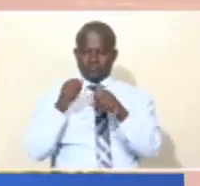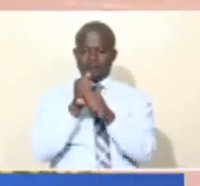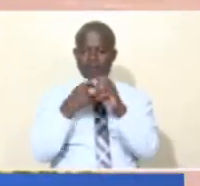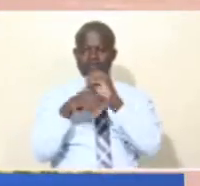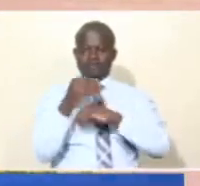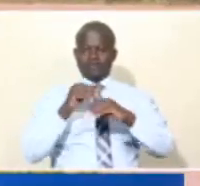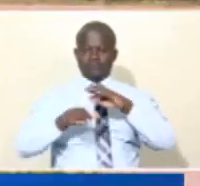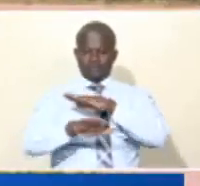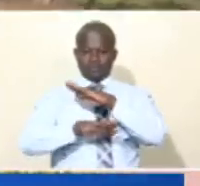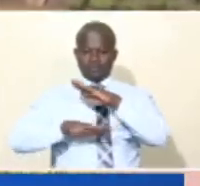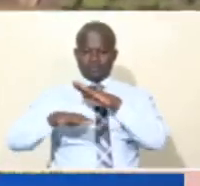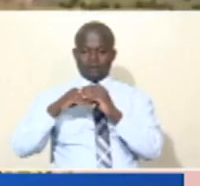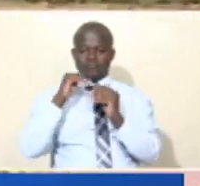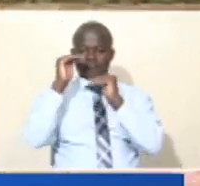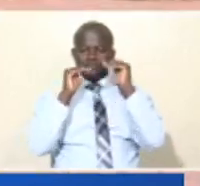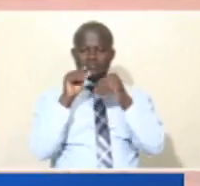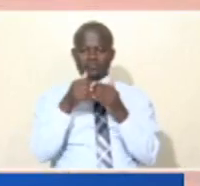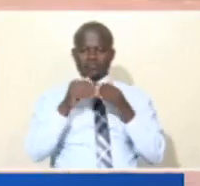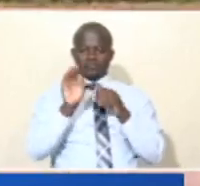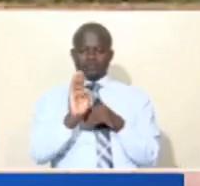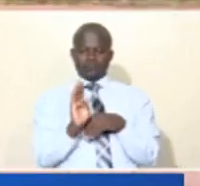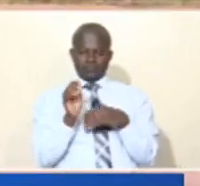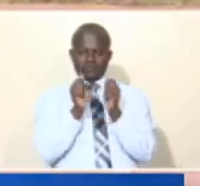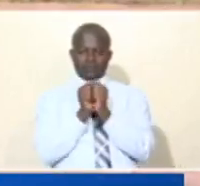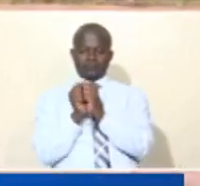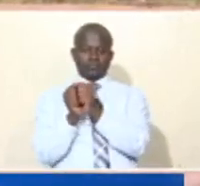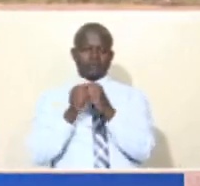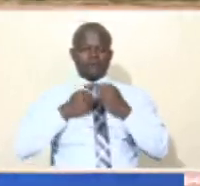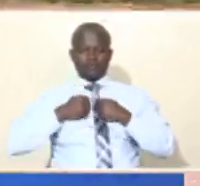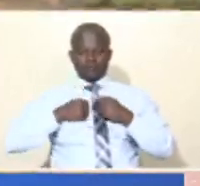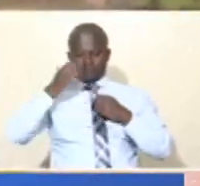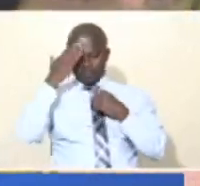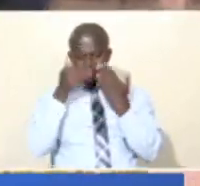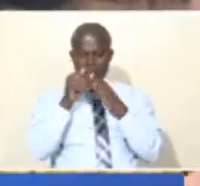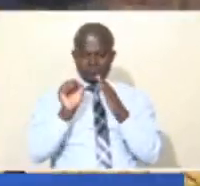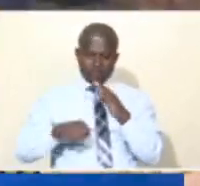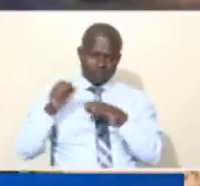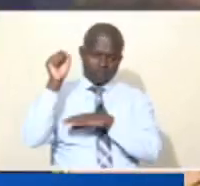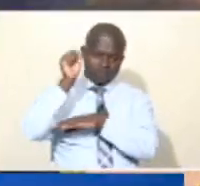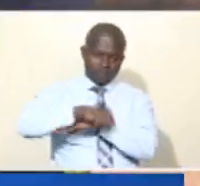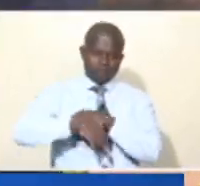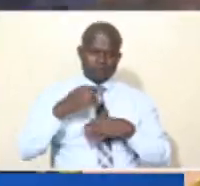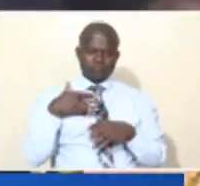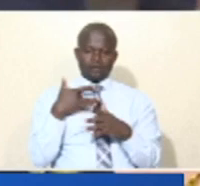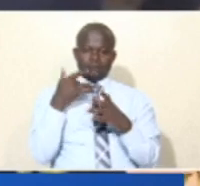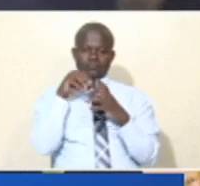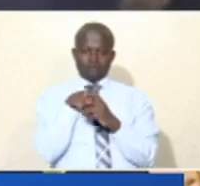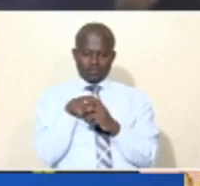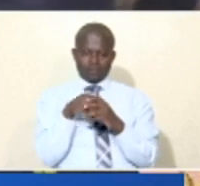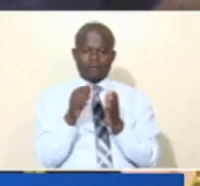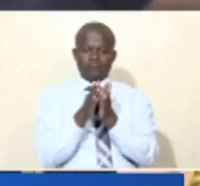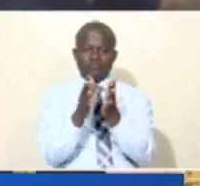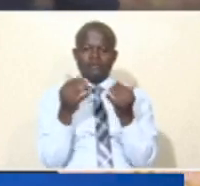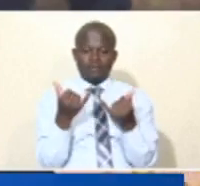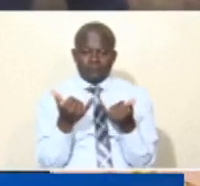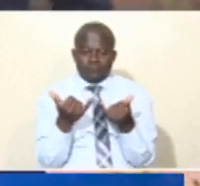bwo hasi, yaba bo ku rwego ku ruhande rw'u Burundi n'urwego rw'u Rwanda, kugira ngo barusheho nabo kurushaho kwiyumvanamo. Ubwo rero muri rusange icyo